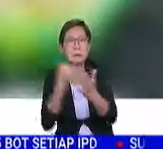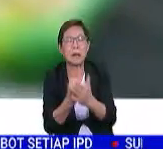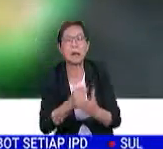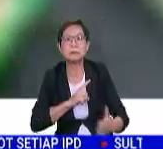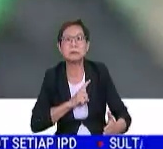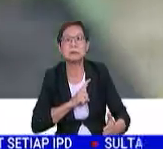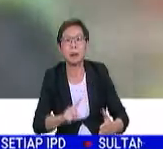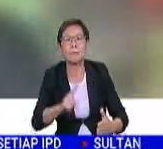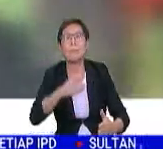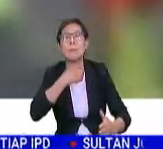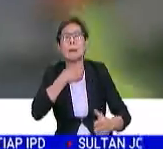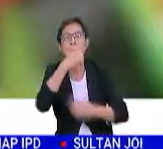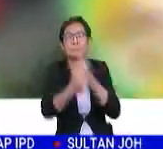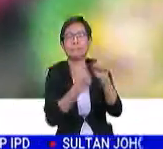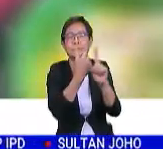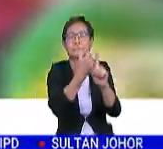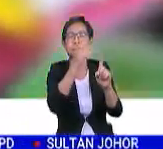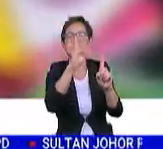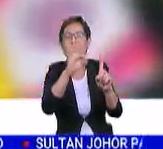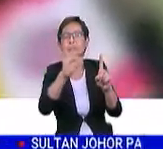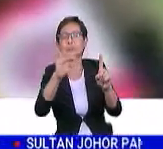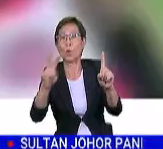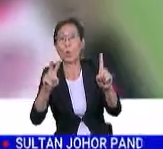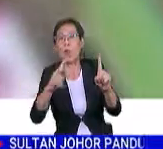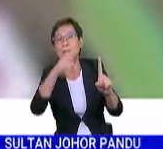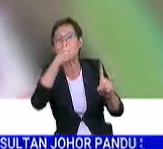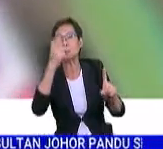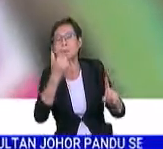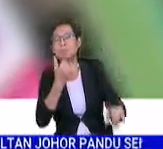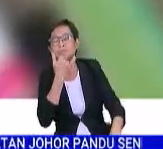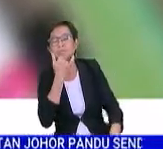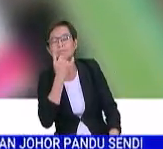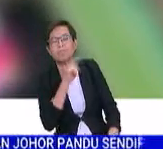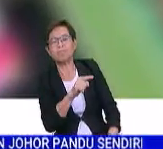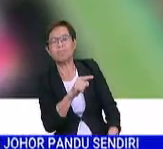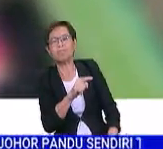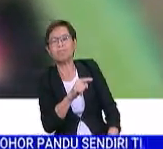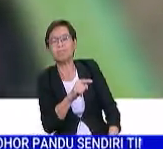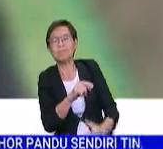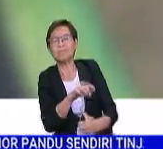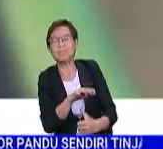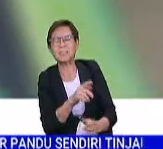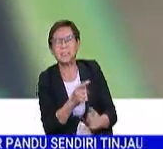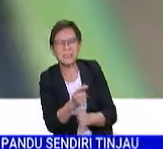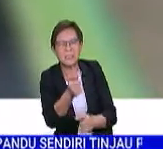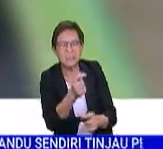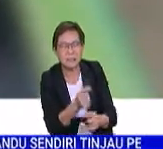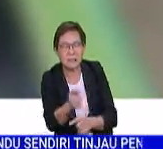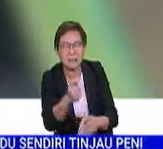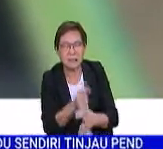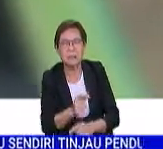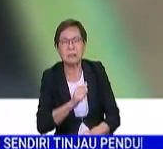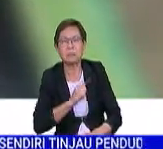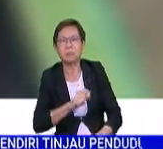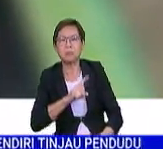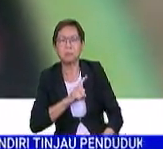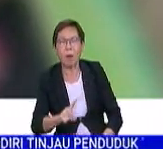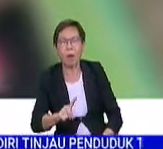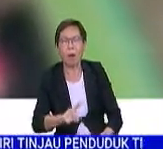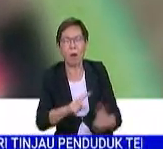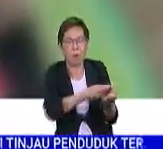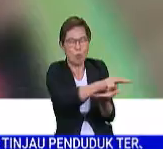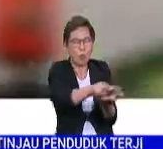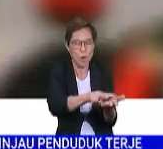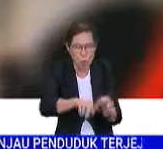Syariah Perak 1992 atas kesalahan mencela dan menghina agama Islam. Video